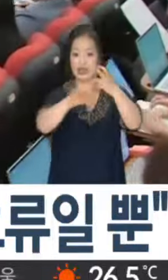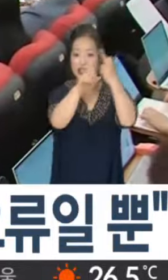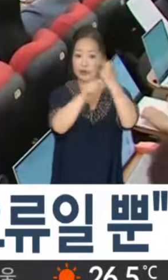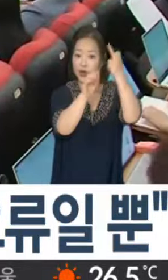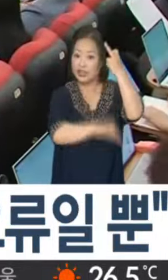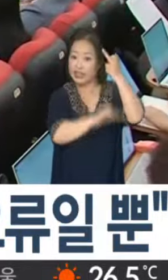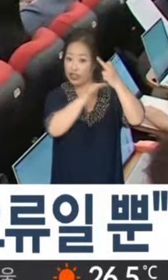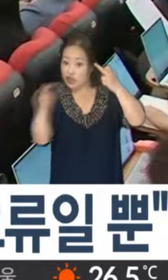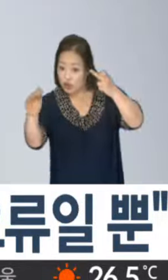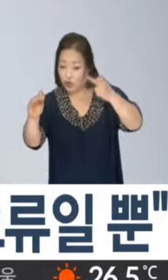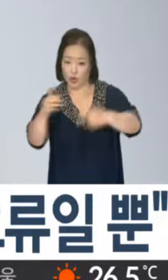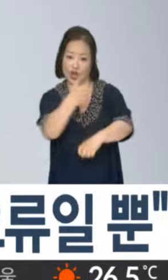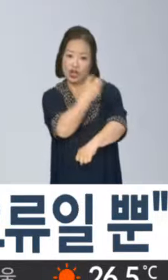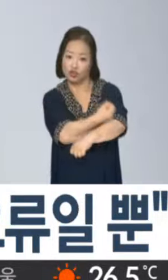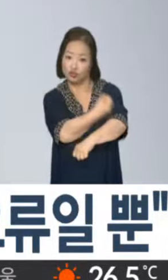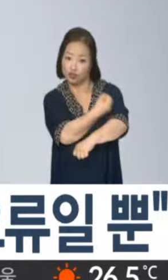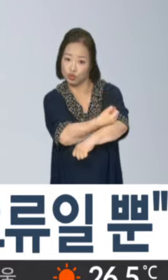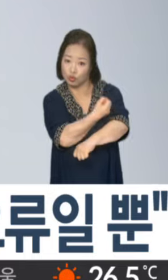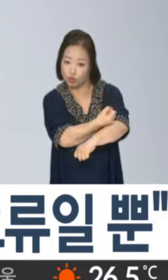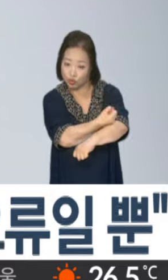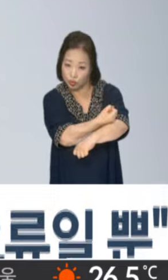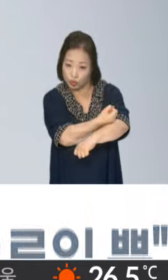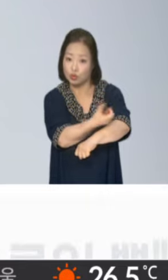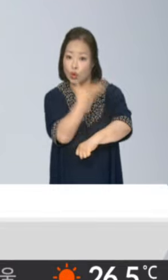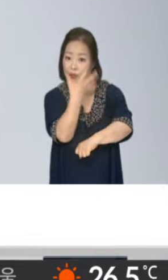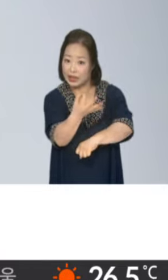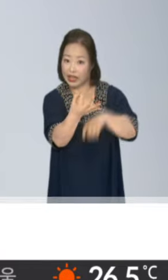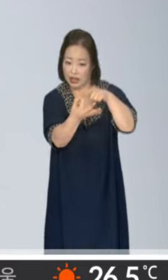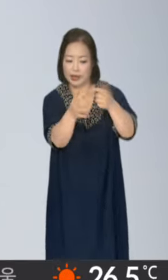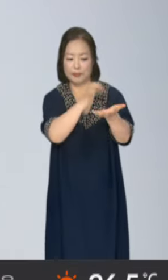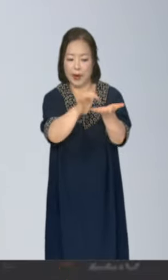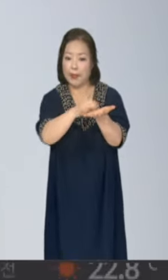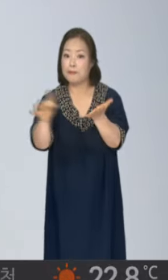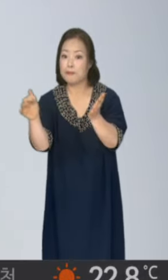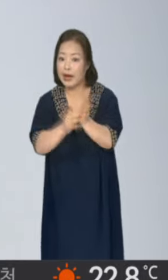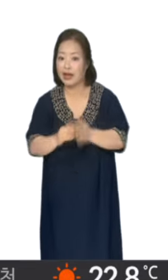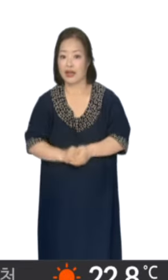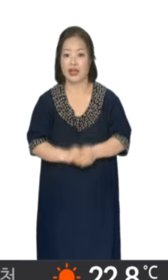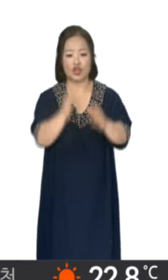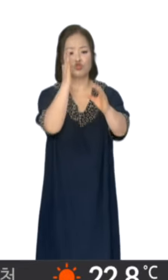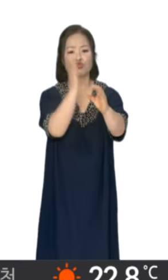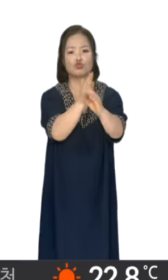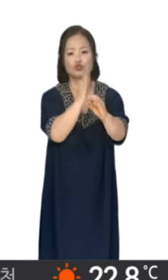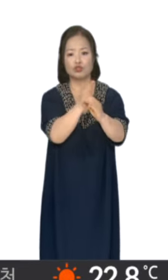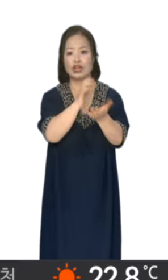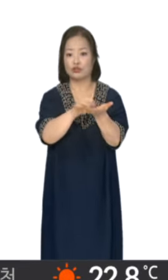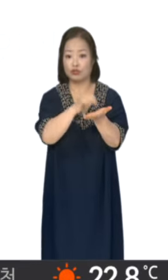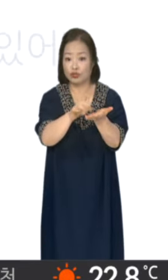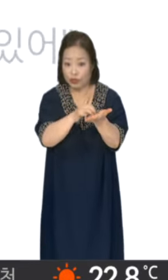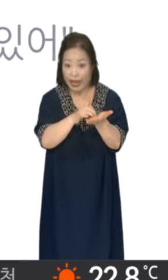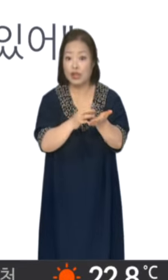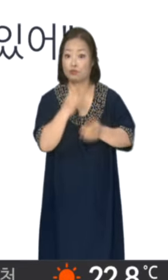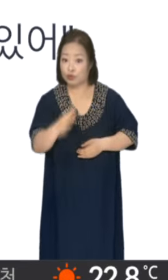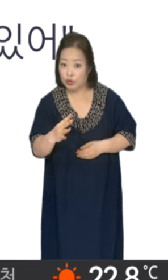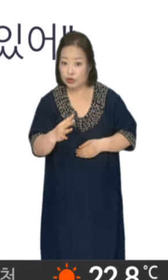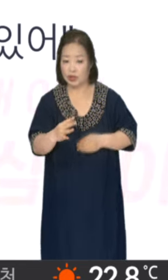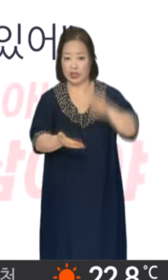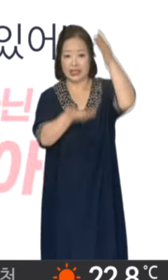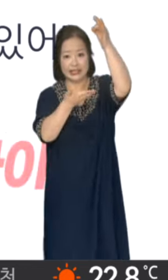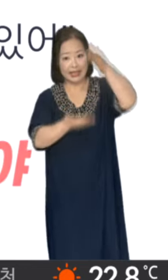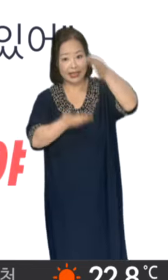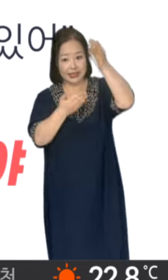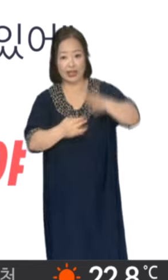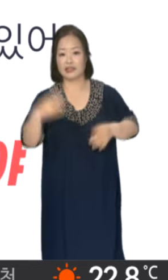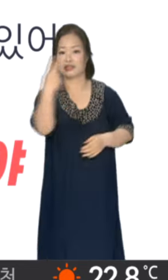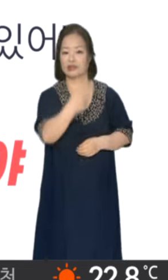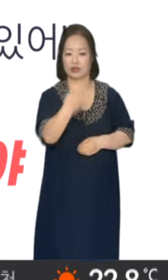기준으로 기여도를 판단했다고 설명했습니다이는 중간 단계의 수치일뿐 최종 판단은 재산분할 시점인